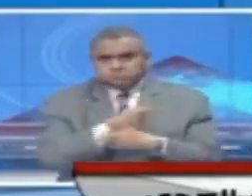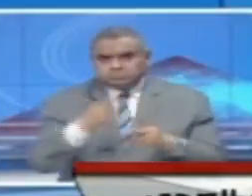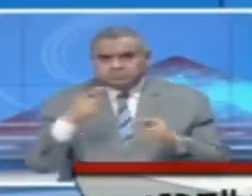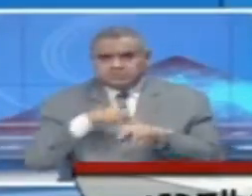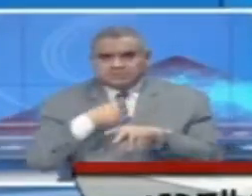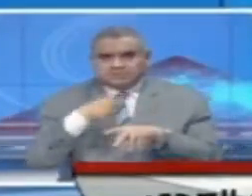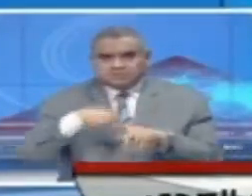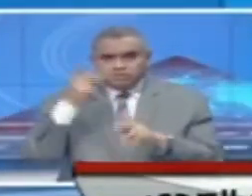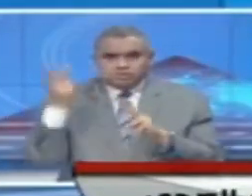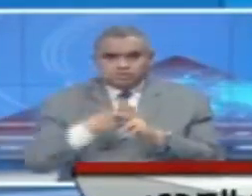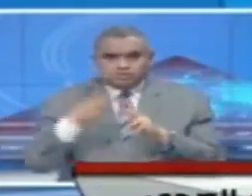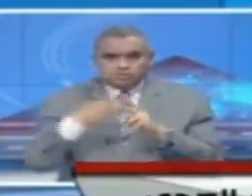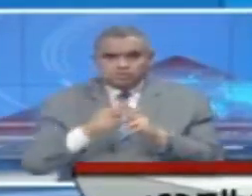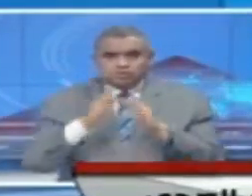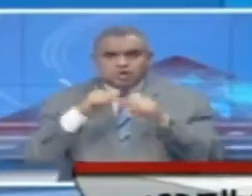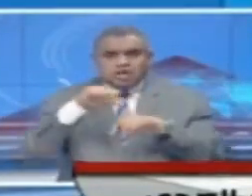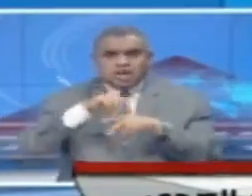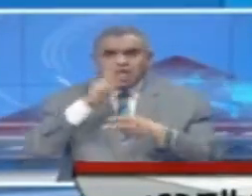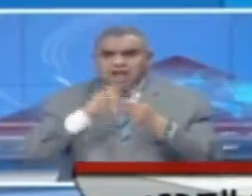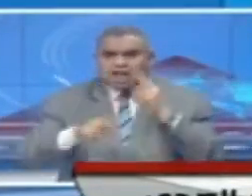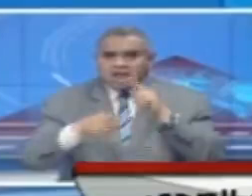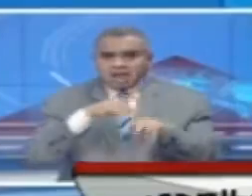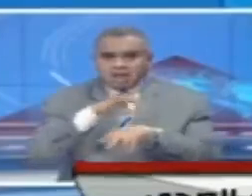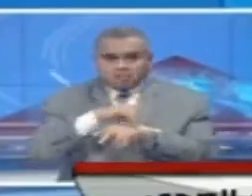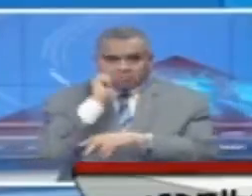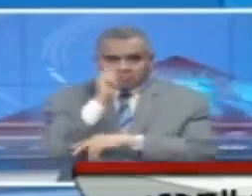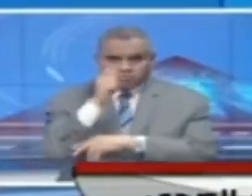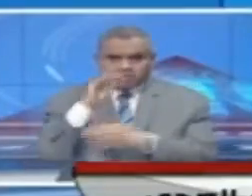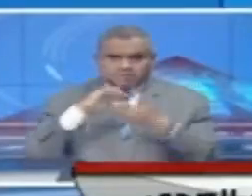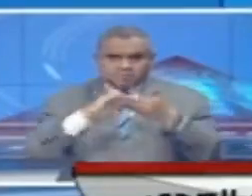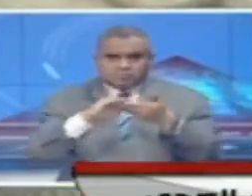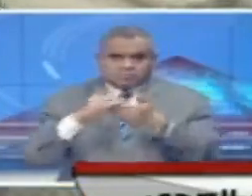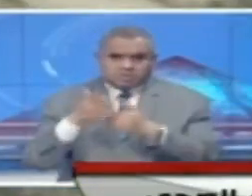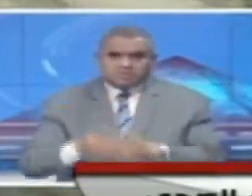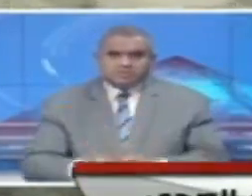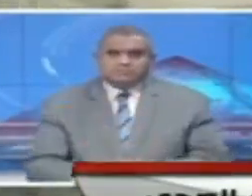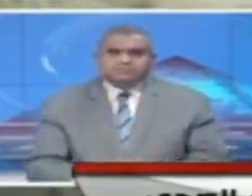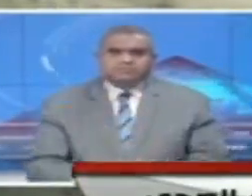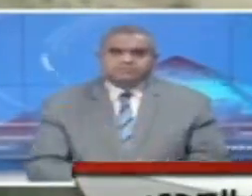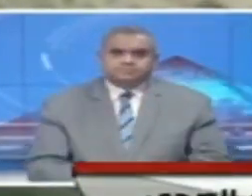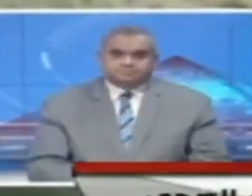الساعة للمواطن المصري أينما كان.